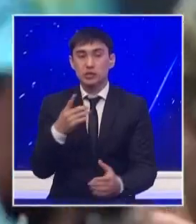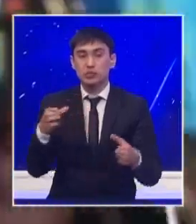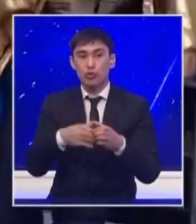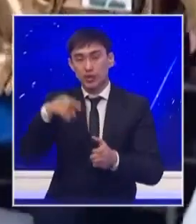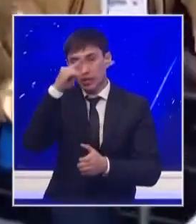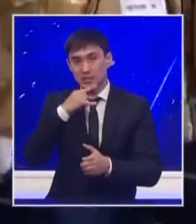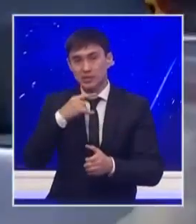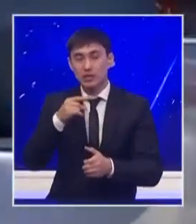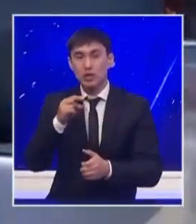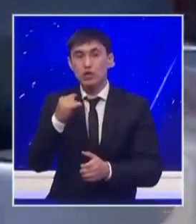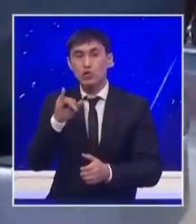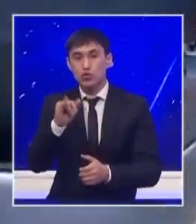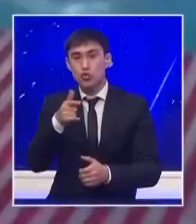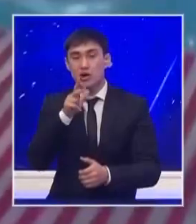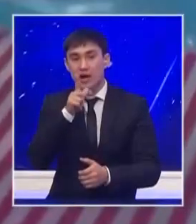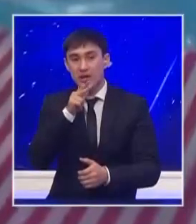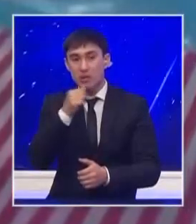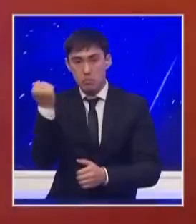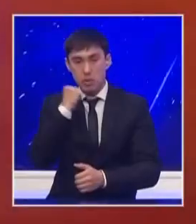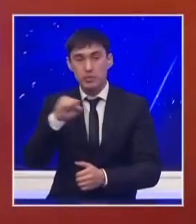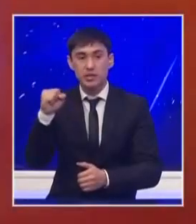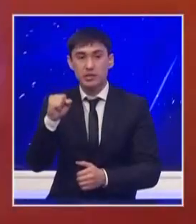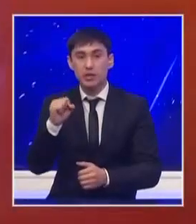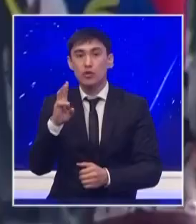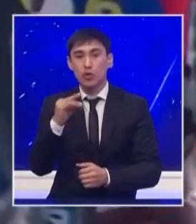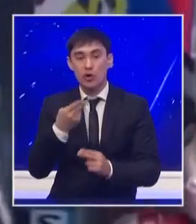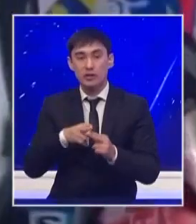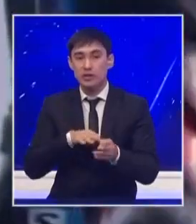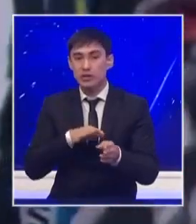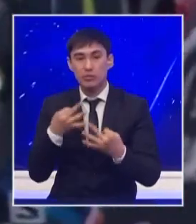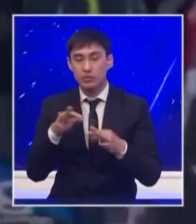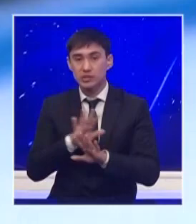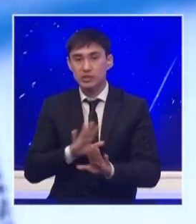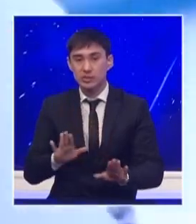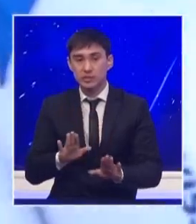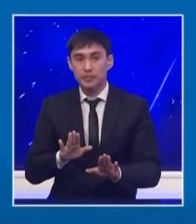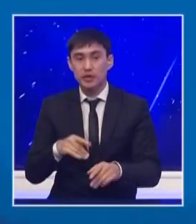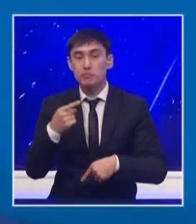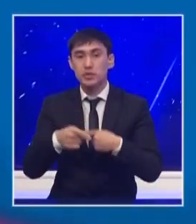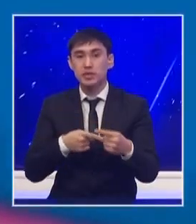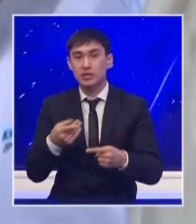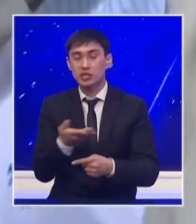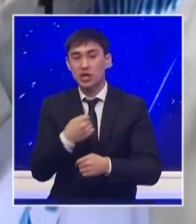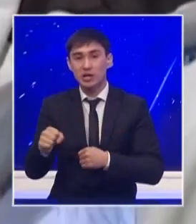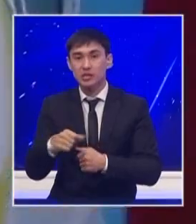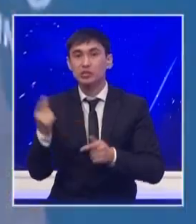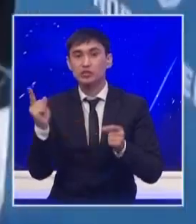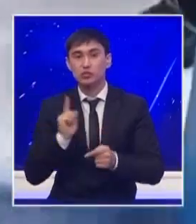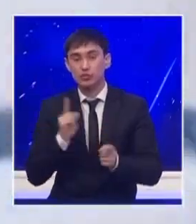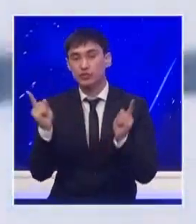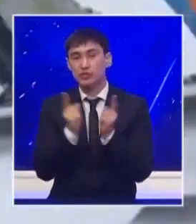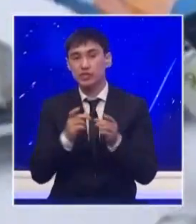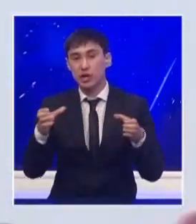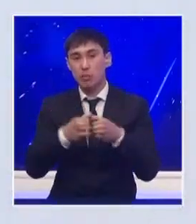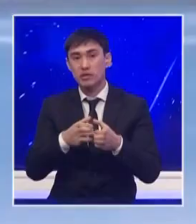матче с игроками Южной Кореи одержала разгромную победу Однако это не повод расслабляться впереди наша хоккеистов ждут встречи С